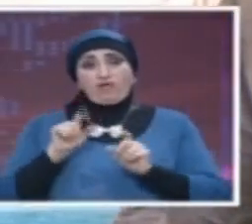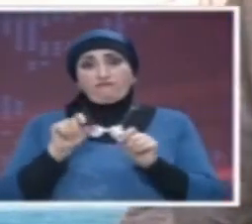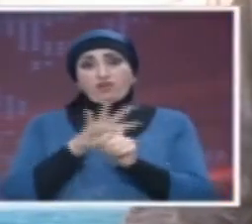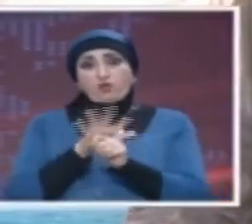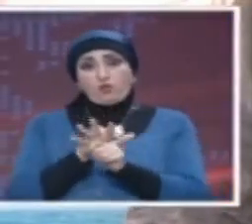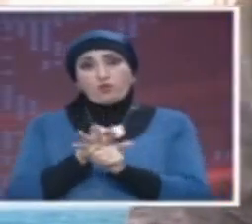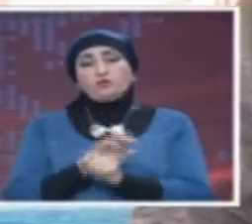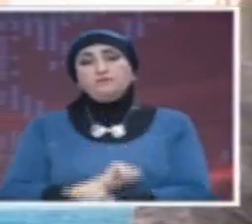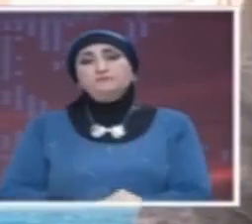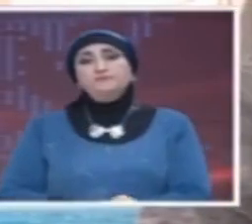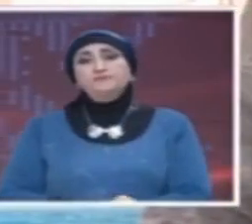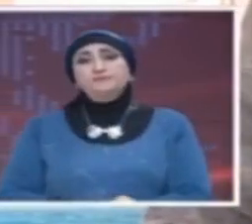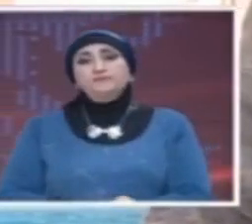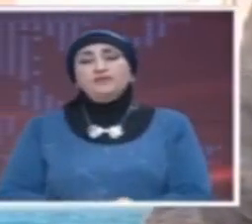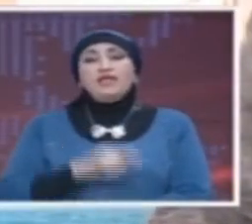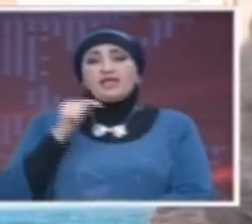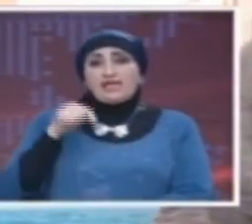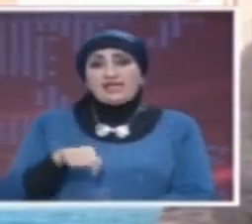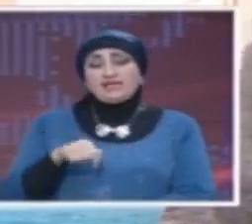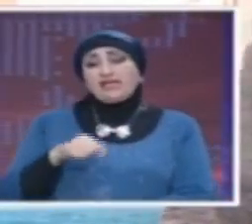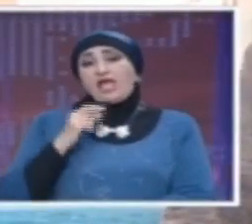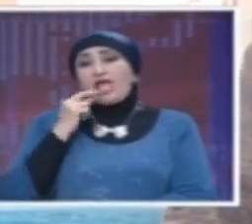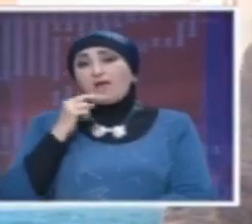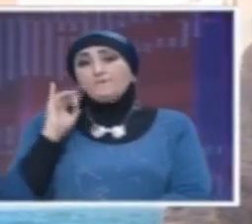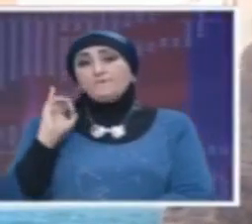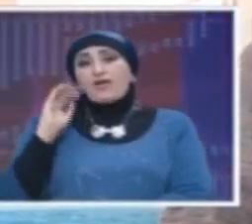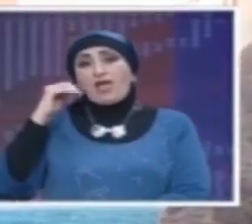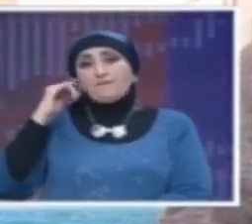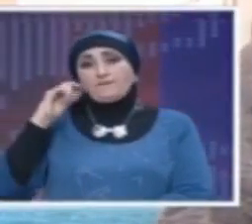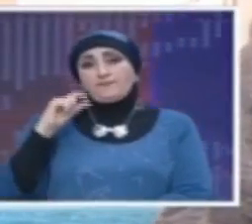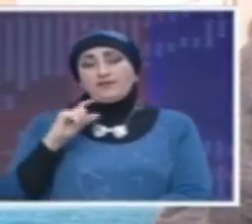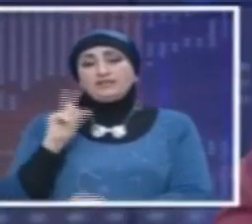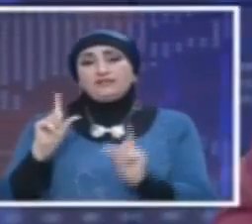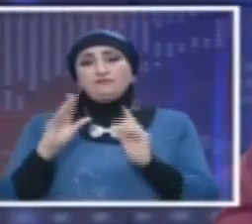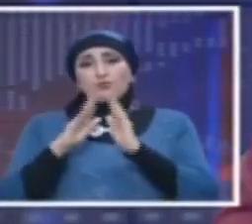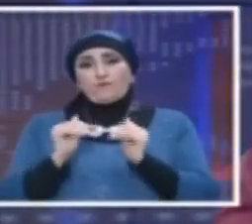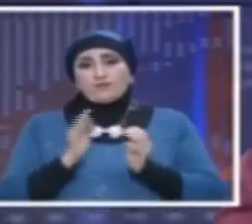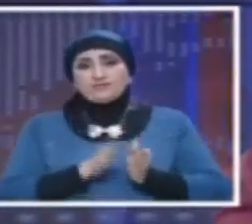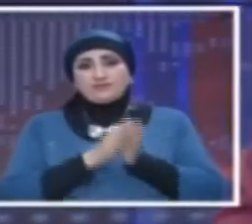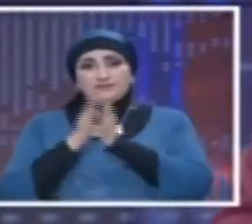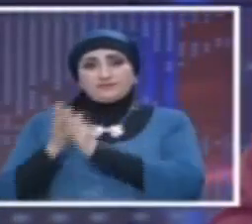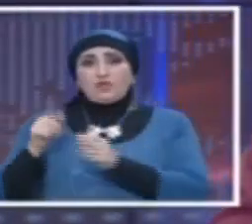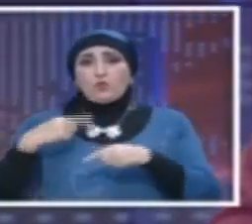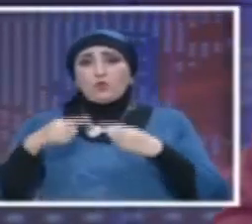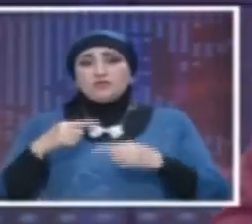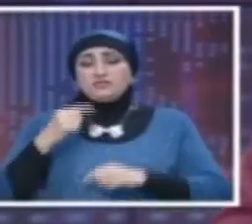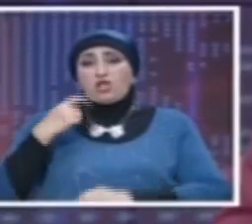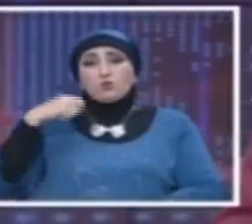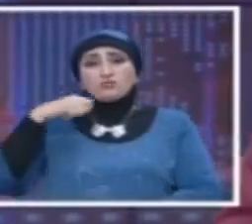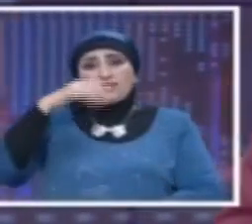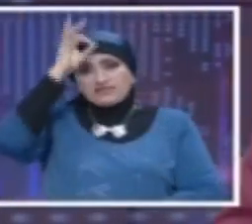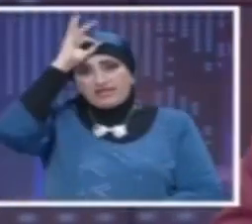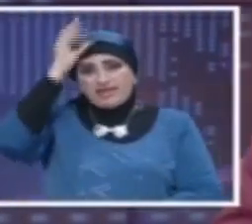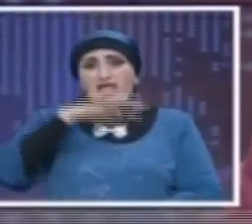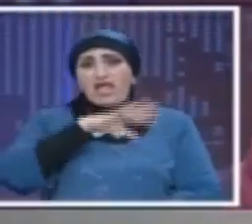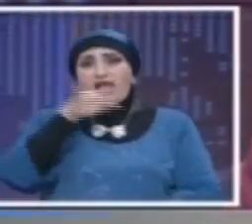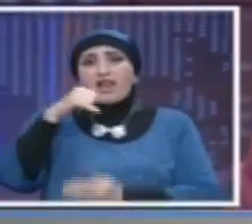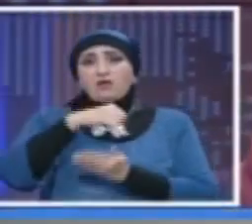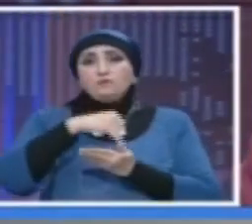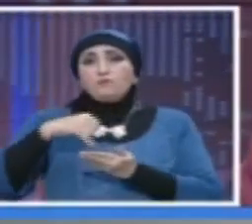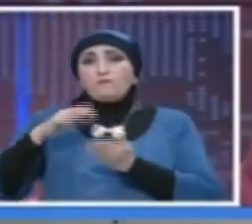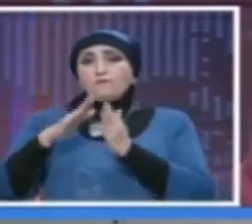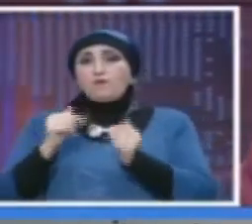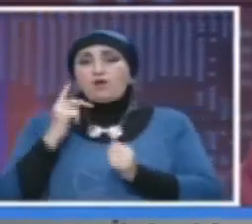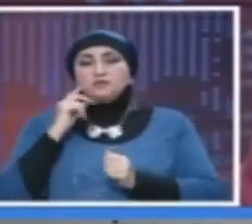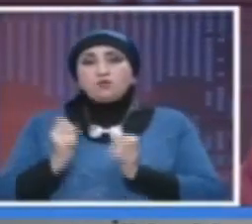كورونا. من ورش أبو غاطس، محمد عبد الصبور، التلفزيون المصري. وصلت أجهزة وزارة الداخلية على مستوى